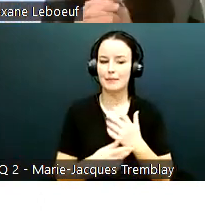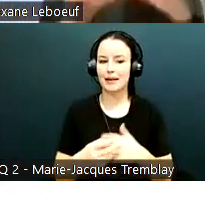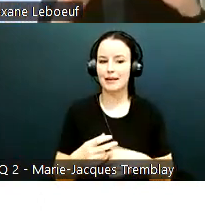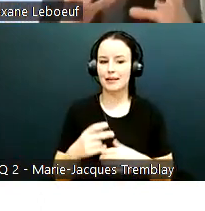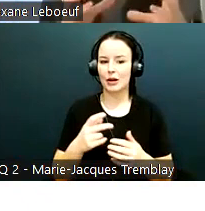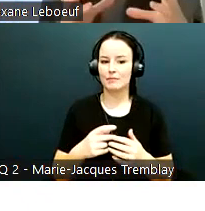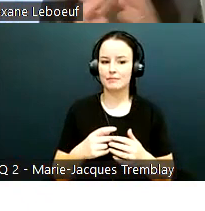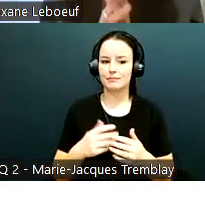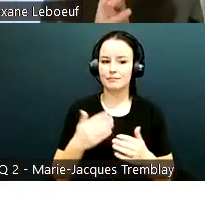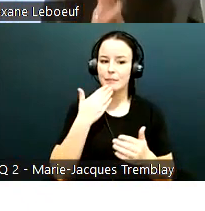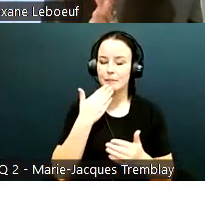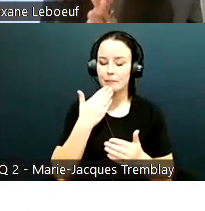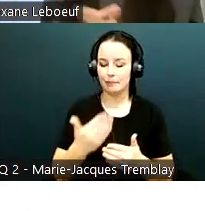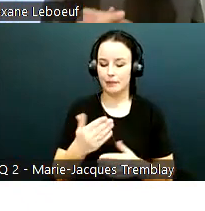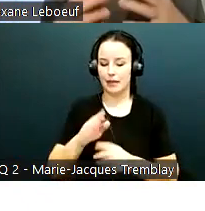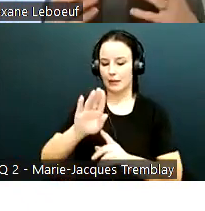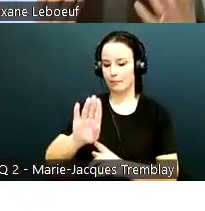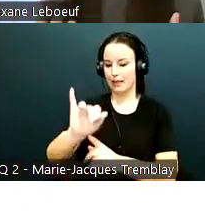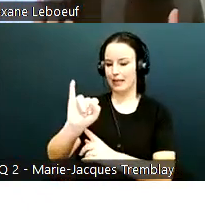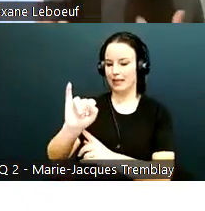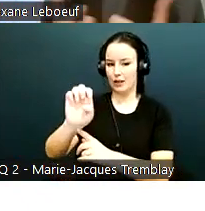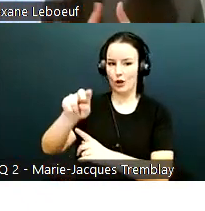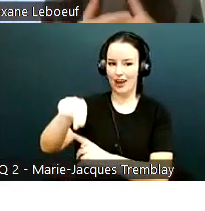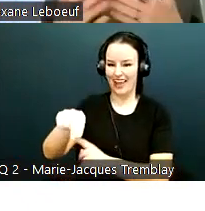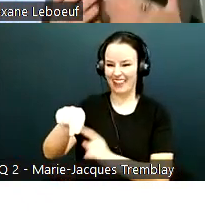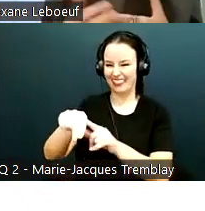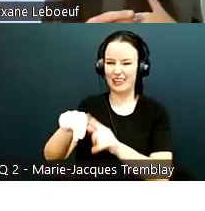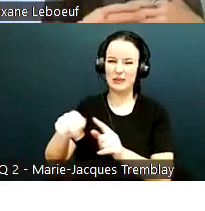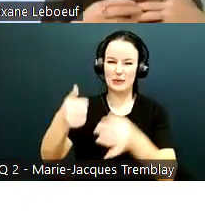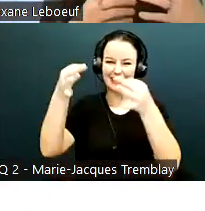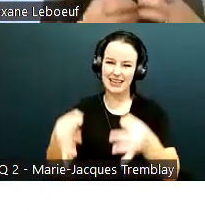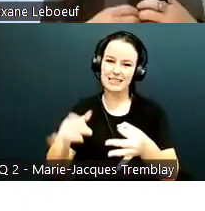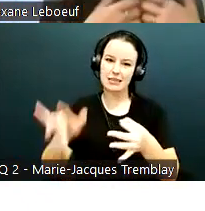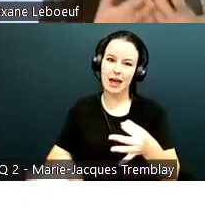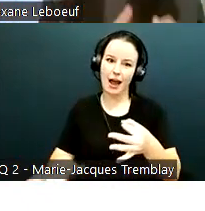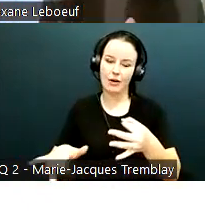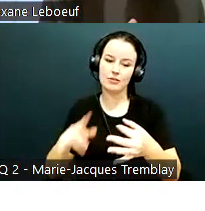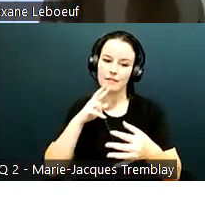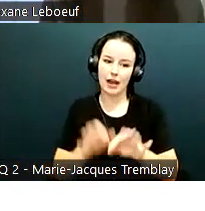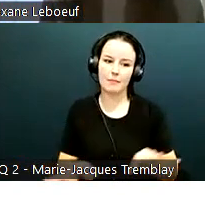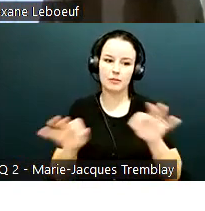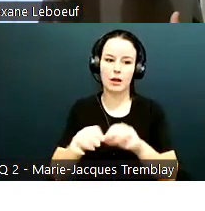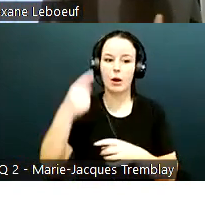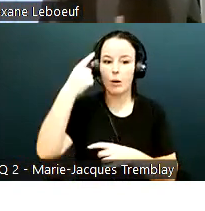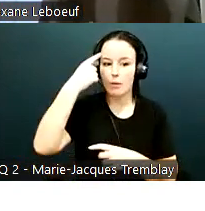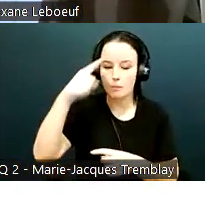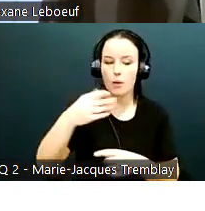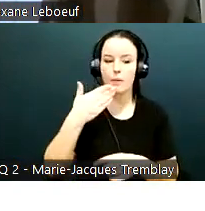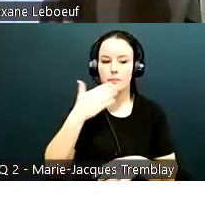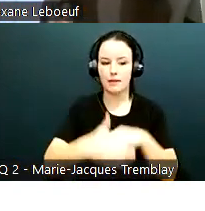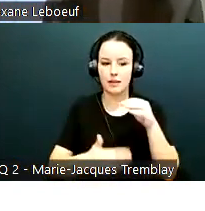savoir que le terme bien dans le titre du programme n'est pas banal. Il vaut pour, en fait, ça signifie pour la bienveillance et